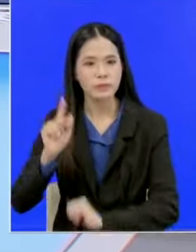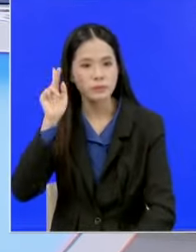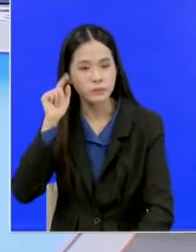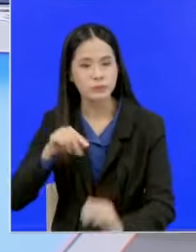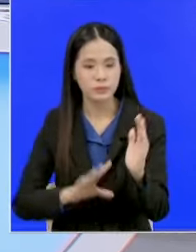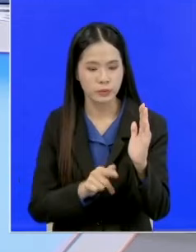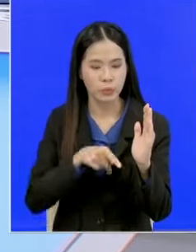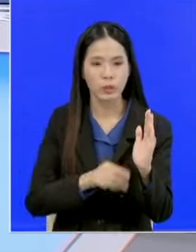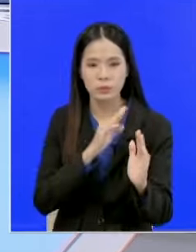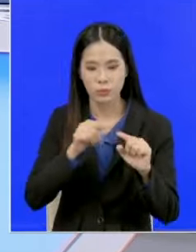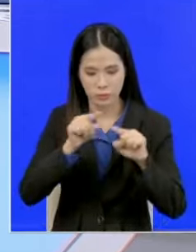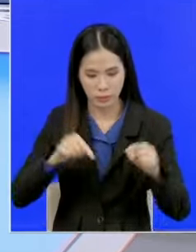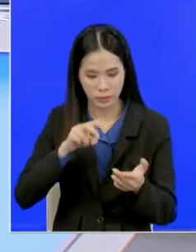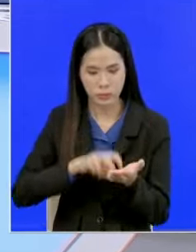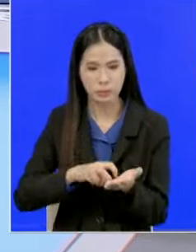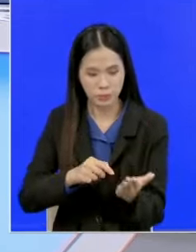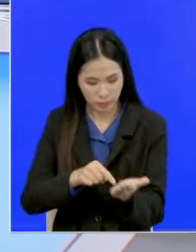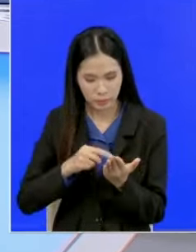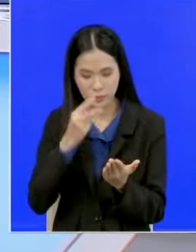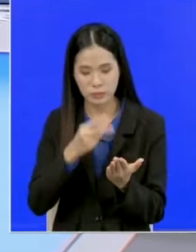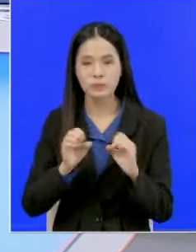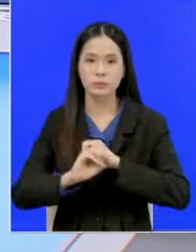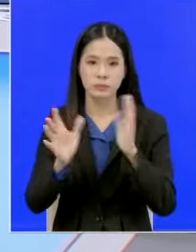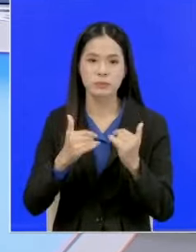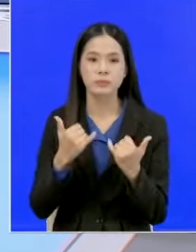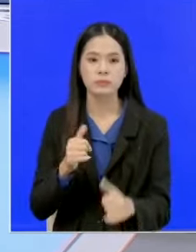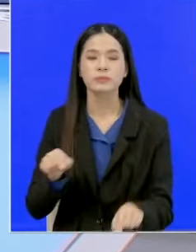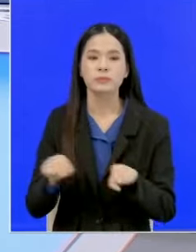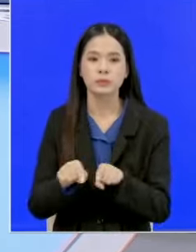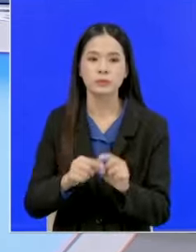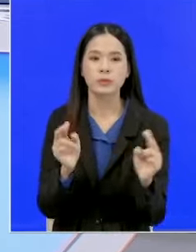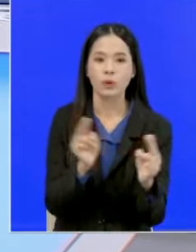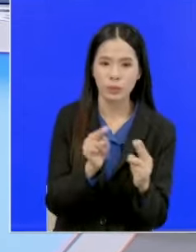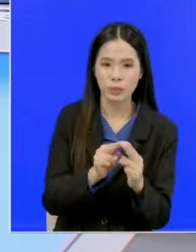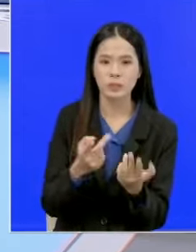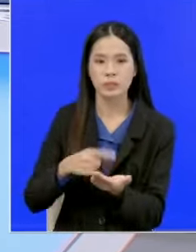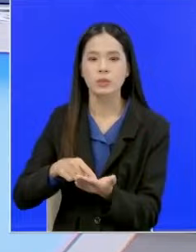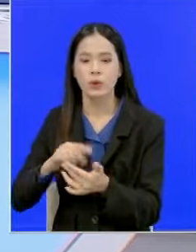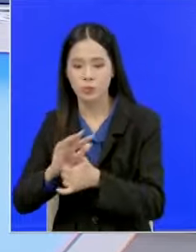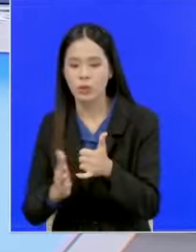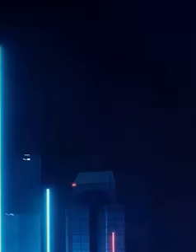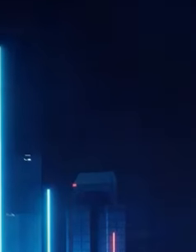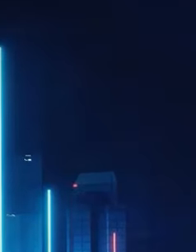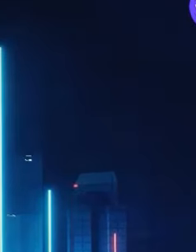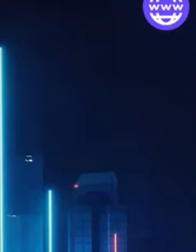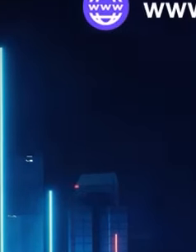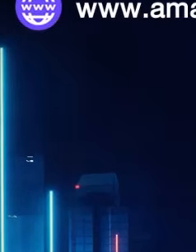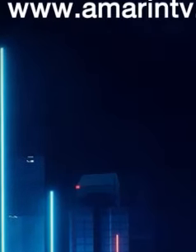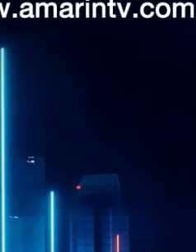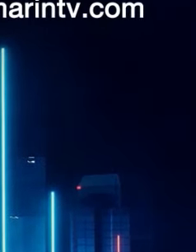พรเลยนะถ้าเกิดใบรับรองแพทย์ออกมาปุ๊บมันจะชี้ชัดเลยนะกรณีนั้นว่าข่มขืนหรือล่วงละเมิดแค่นั้นนะฮะ